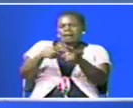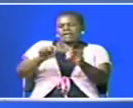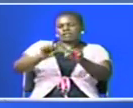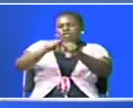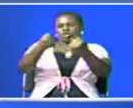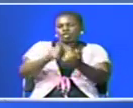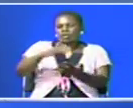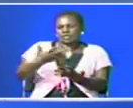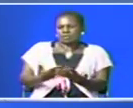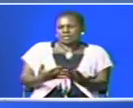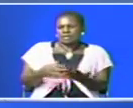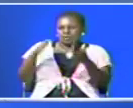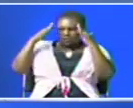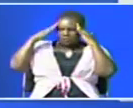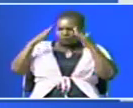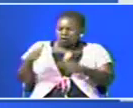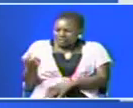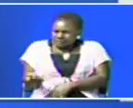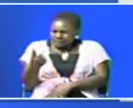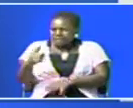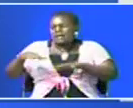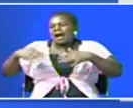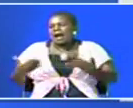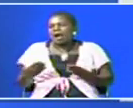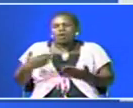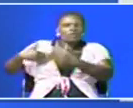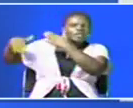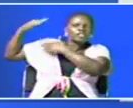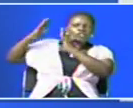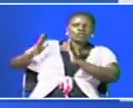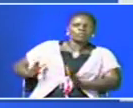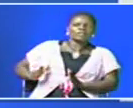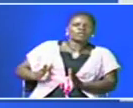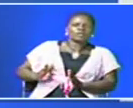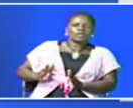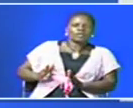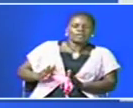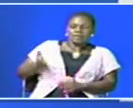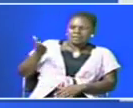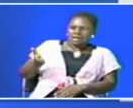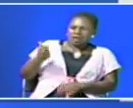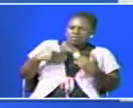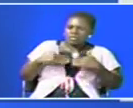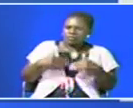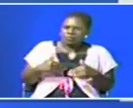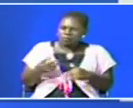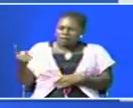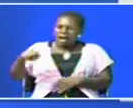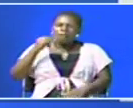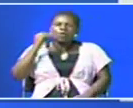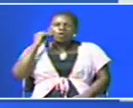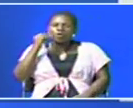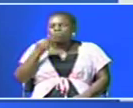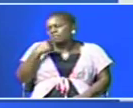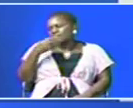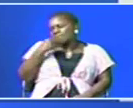kuna jamaa ambao amesema tuangazie chimbuko la mtu, yani historia ya mtu anakotoka. Kwa sababu siku hizi watu wanaletana tu pale nyumbani, unaambia baba